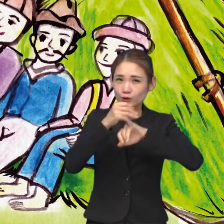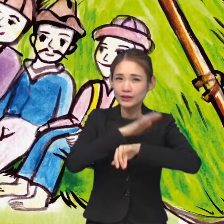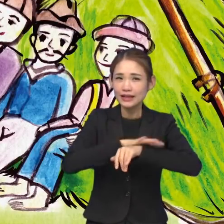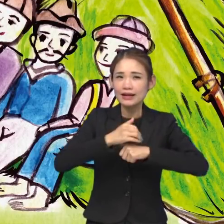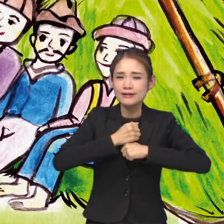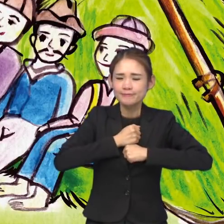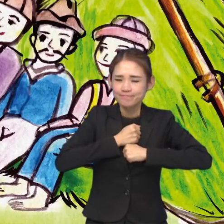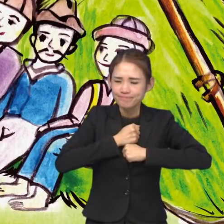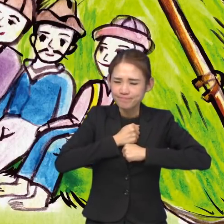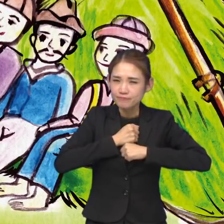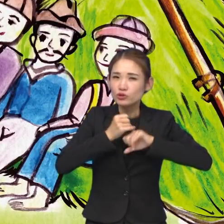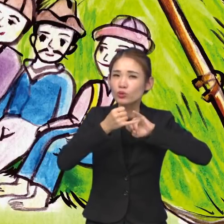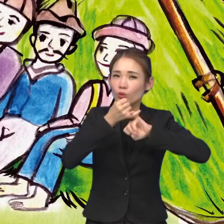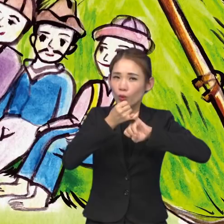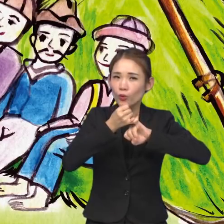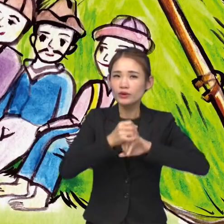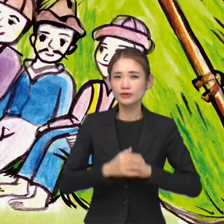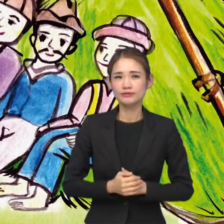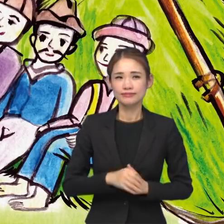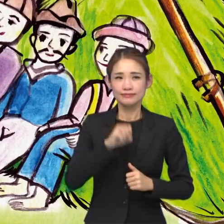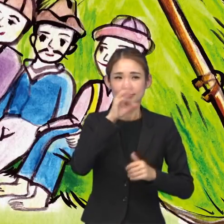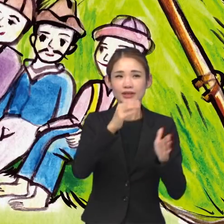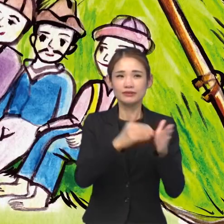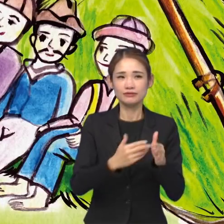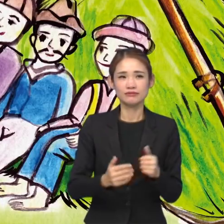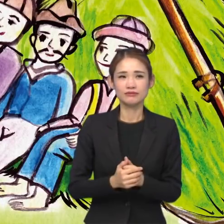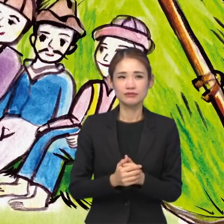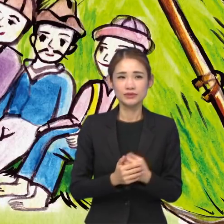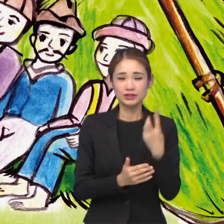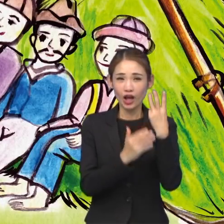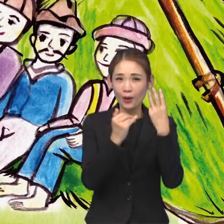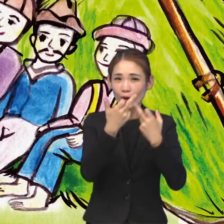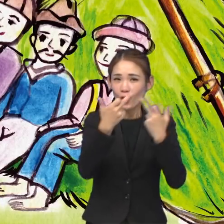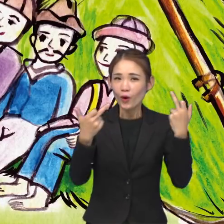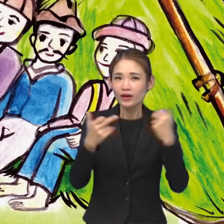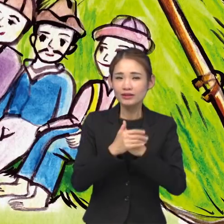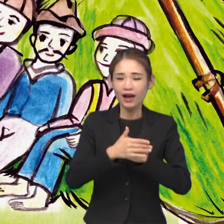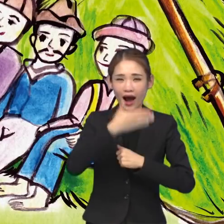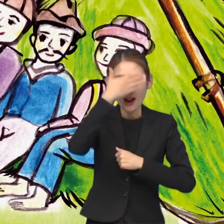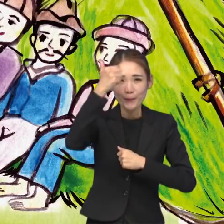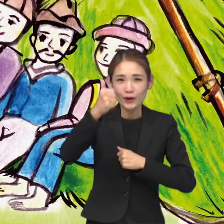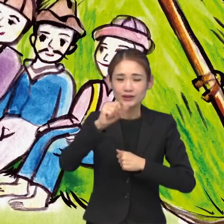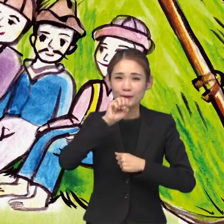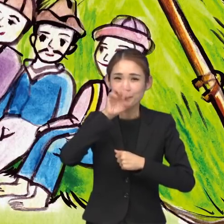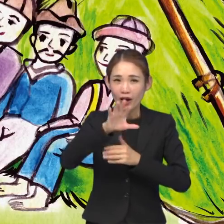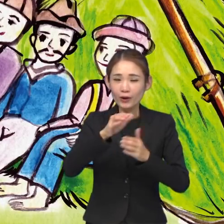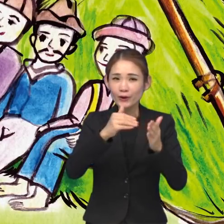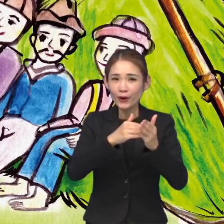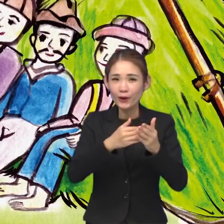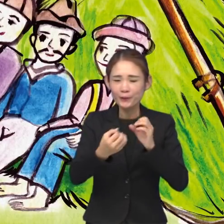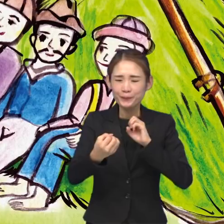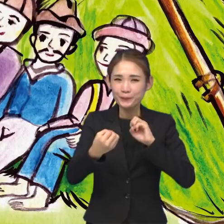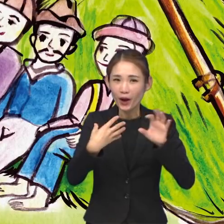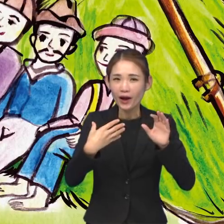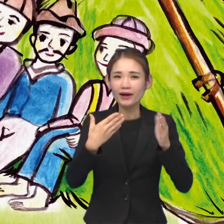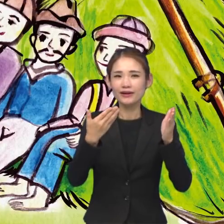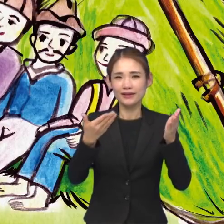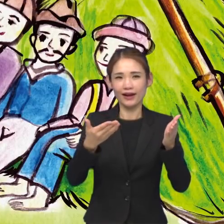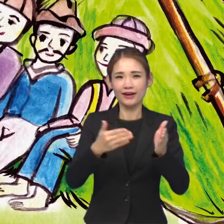한다는 거지 라고 말했어요 3형제는 할아버지의 말이 끝나기가 무섭게 대답했어요